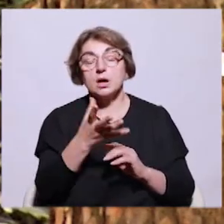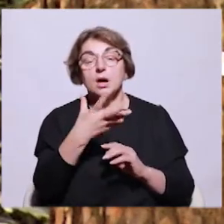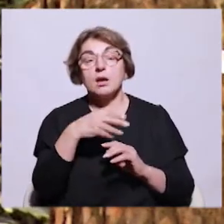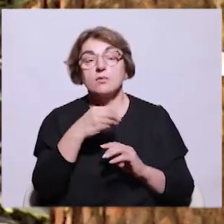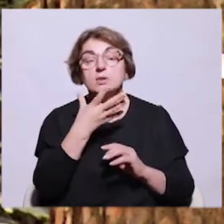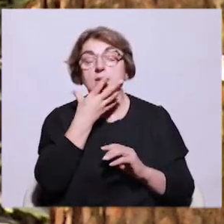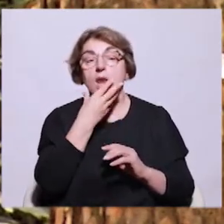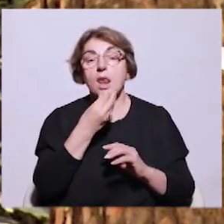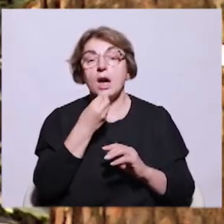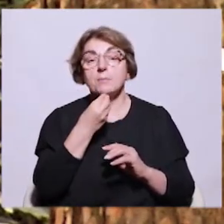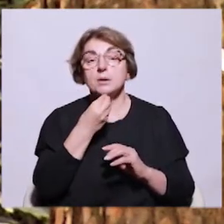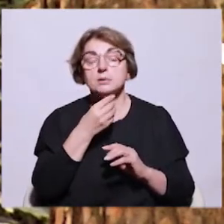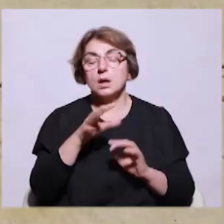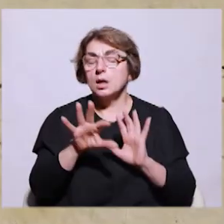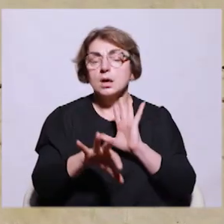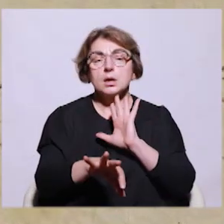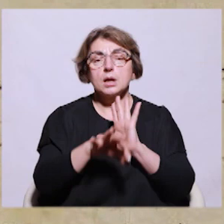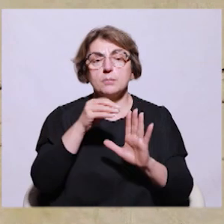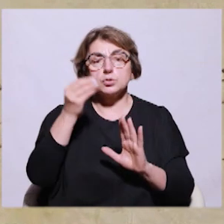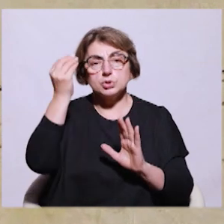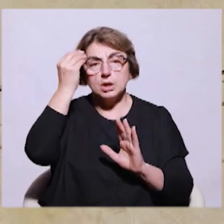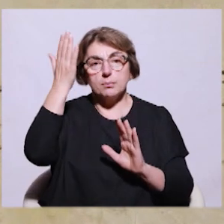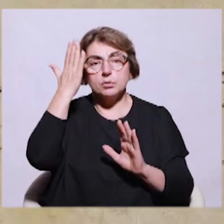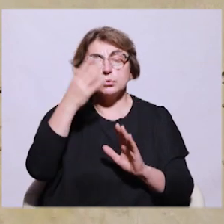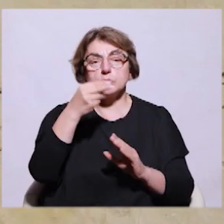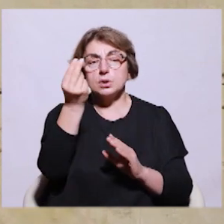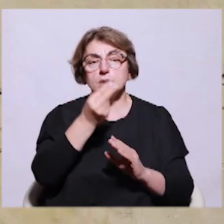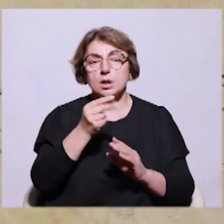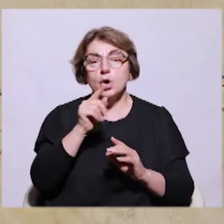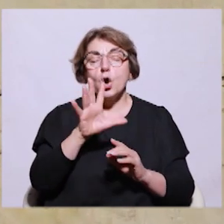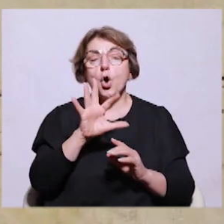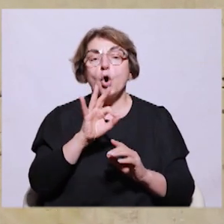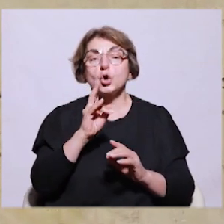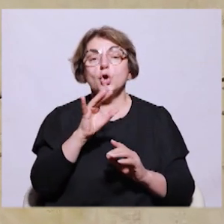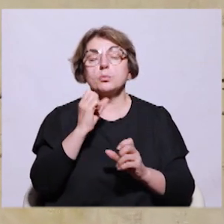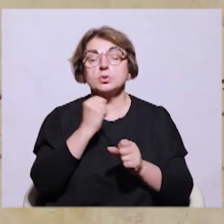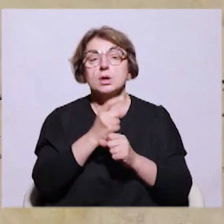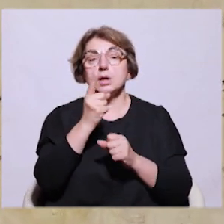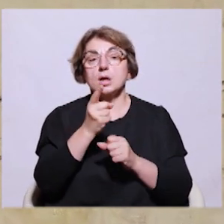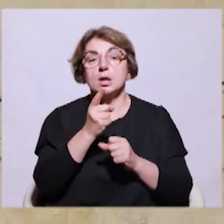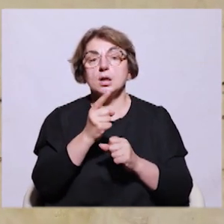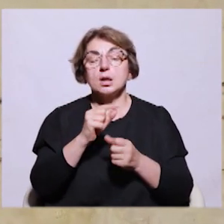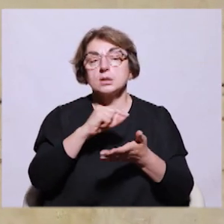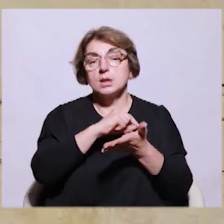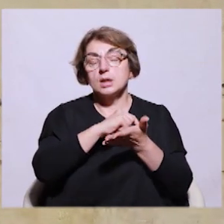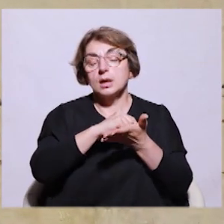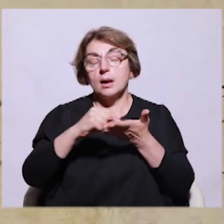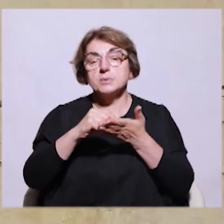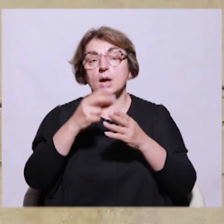ყველაზე ლამაზი და გამორჩეული იაპონური ნახატი, რომელიც ოკიომ შექმნა, აი ეს არის გაბზარული